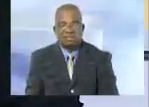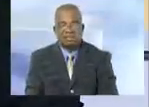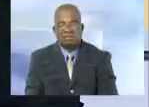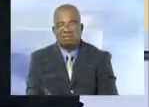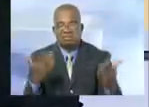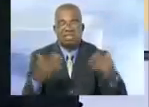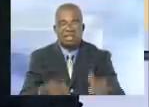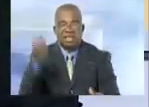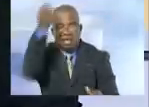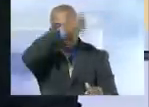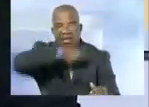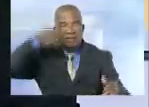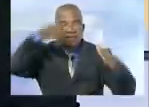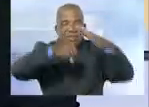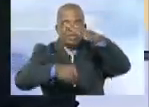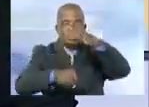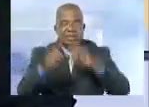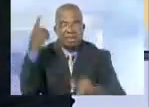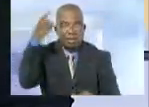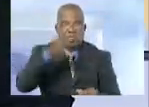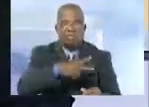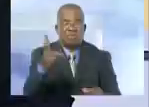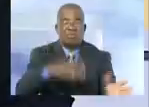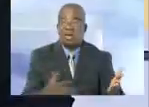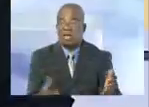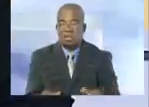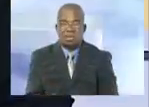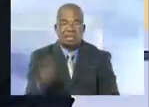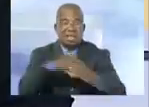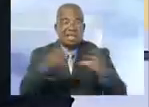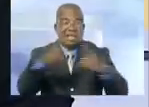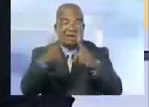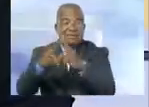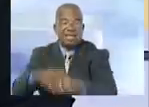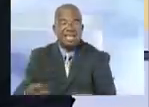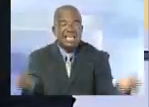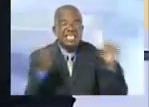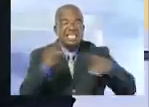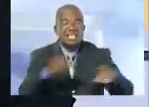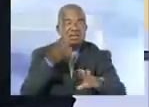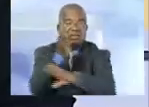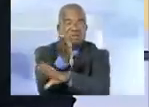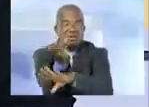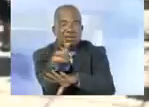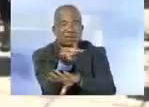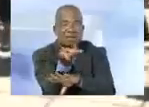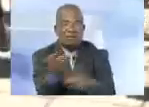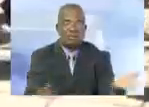reste en Afrique du Sud pour voir cette vague d'indignation à Durban après le viol mortel d'une adolescente.